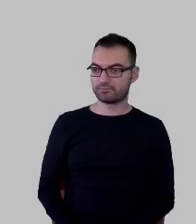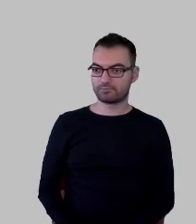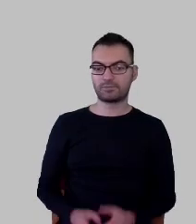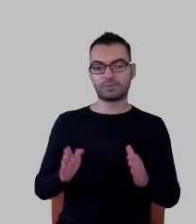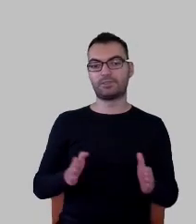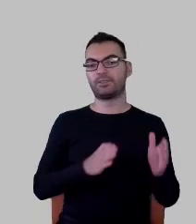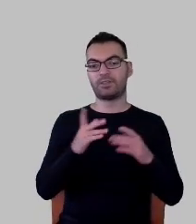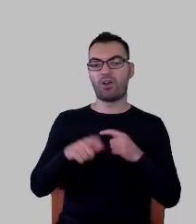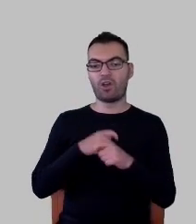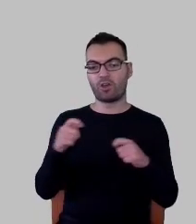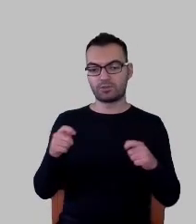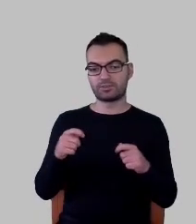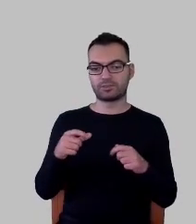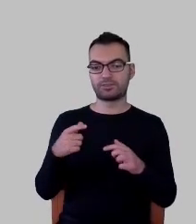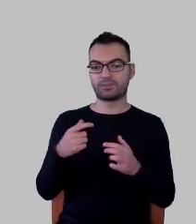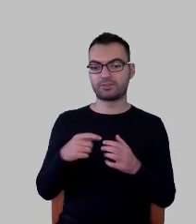Te rozwiązania w zakresie